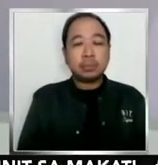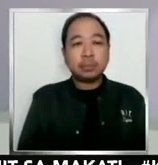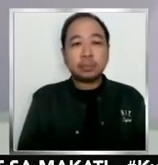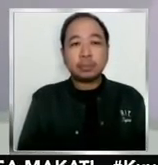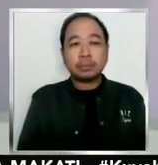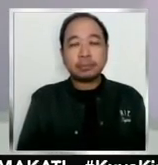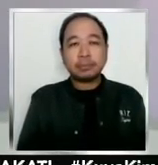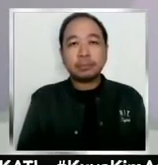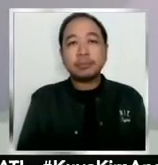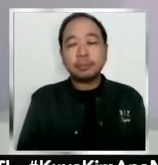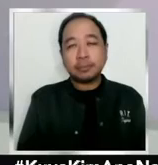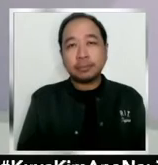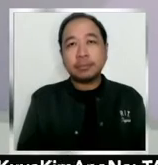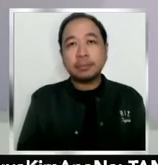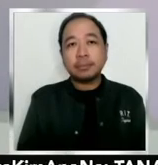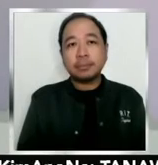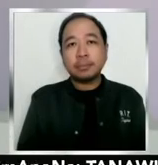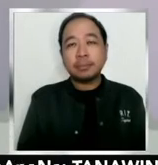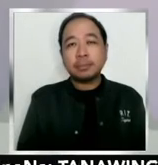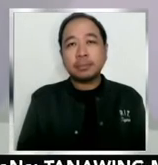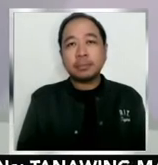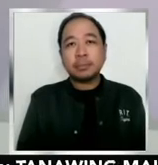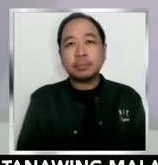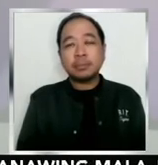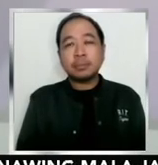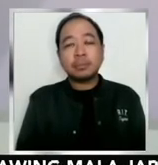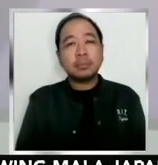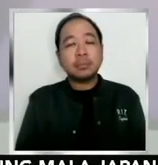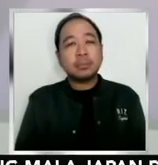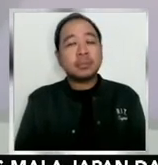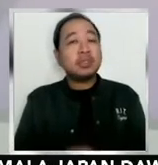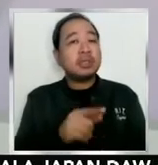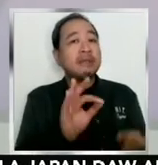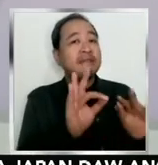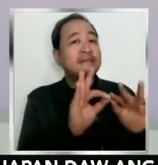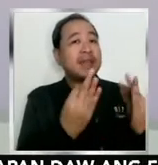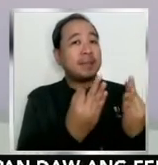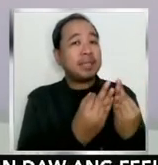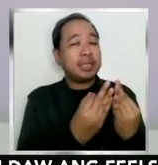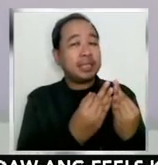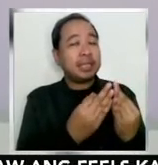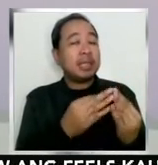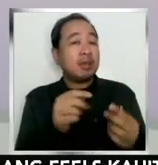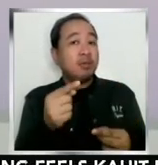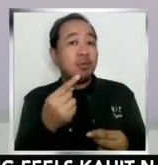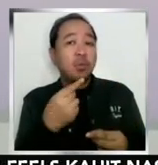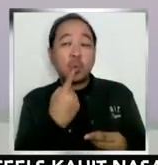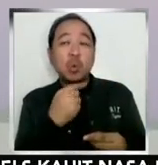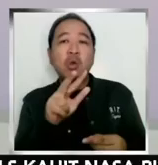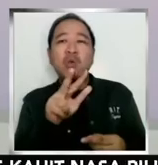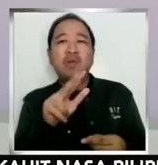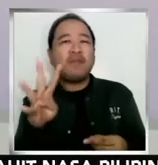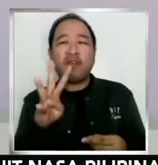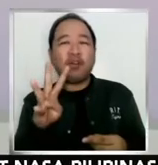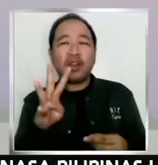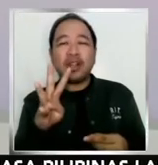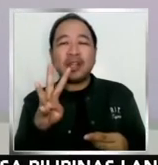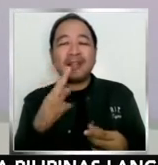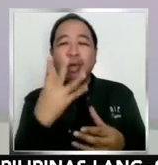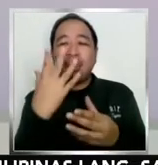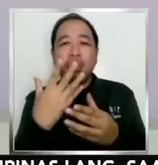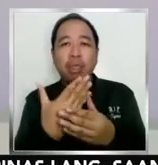Dismayado ang kaanak ng ilan sa 34 na nawawalang sabungero sa anilay mabagal na usad ng